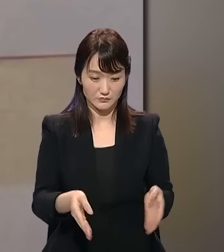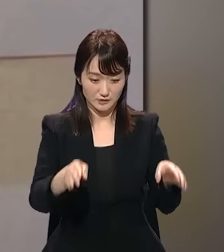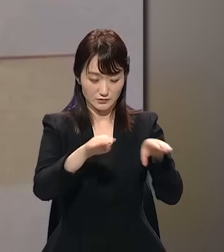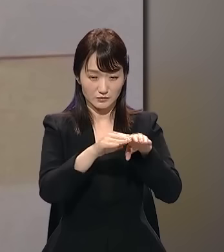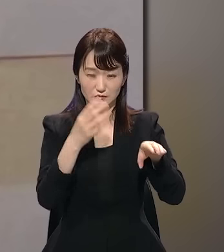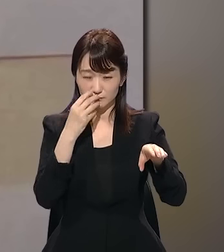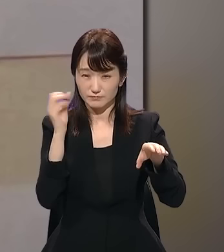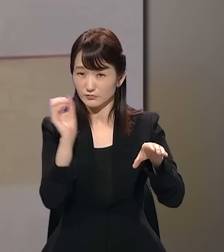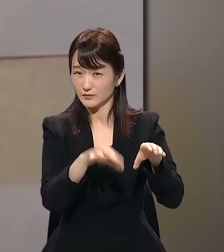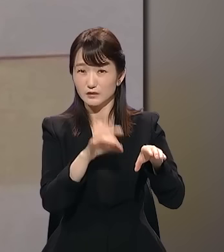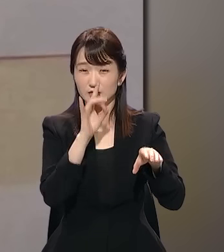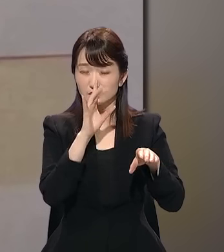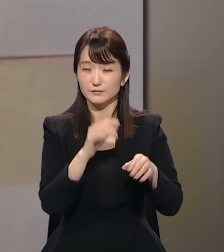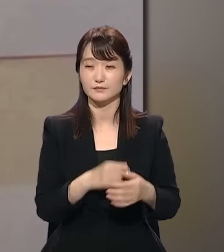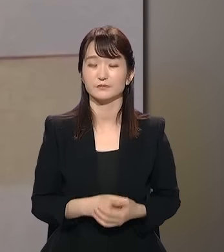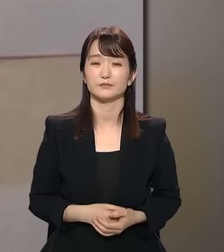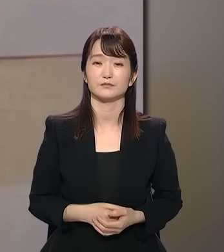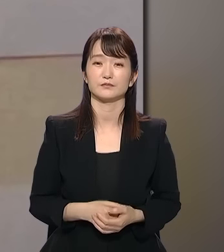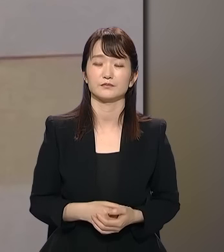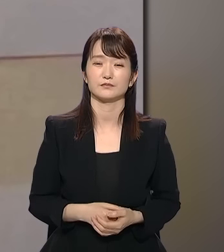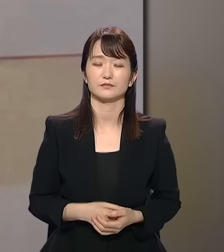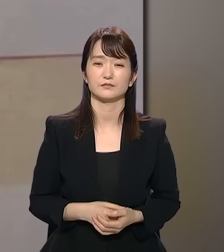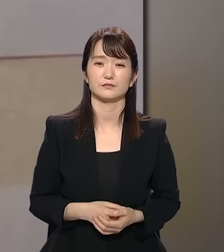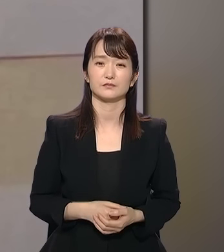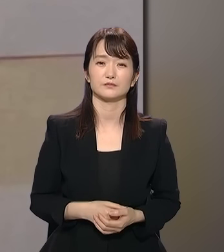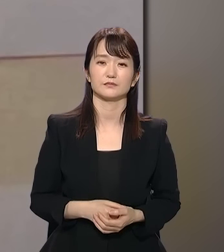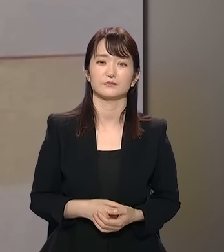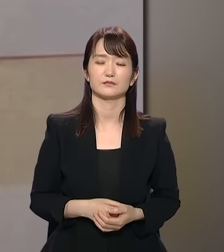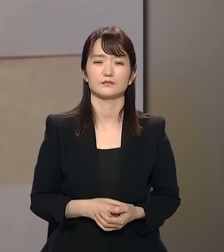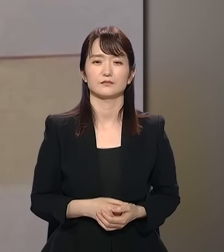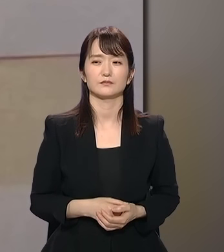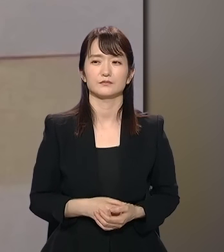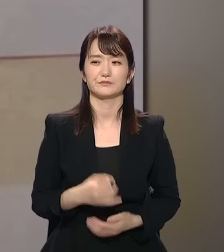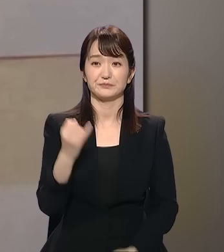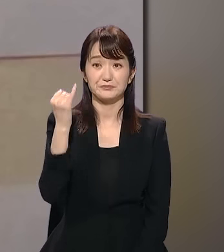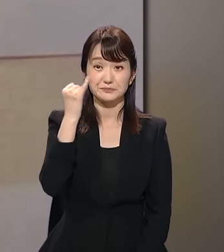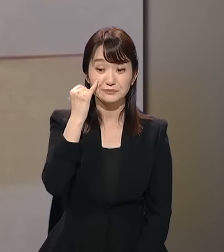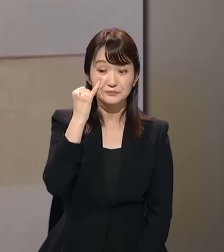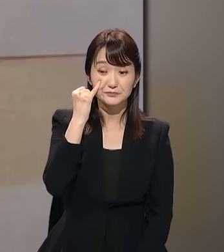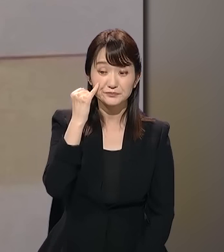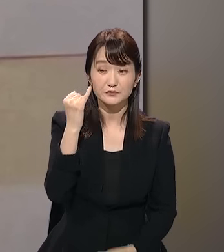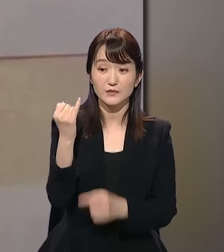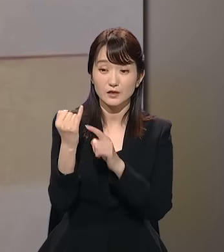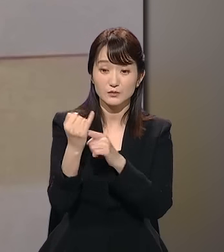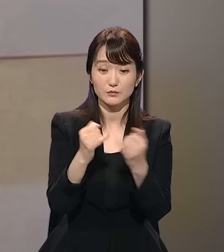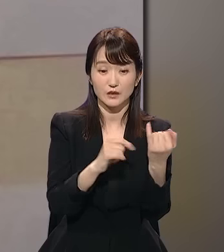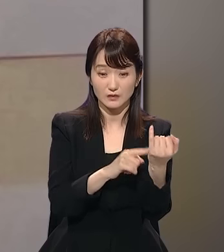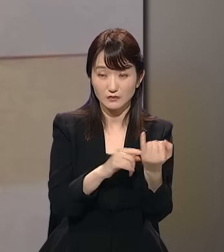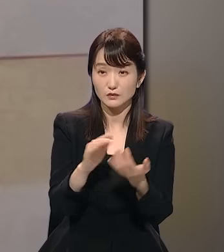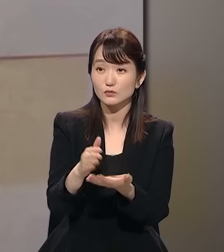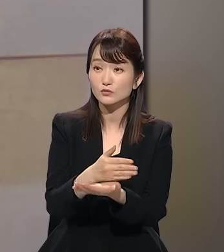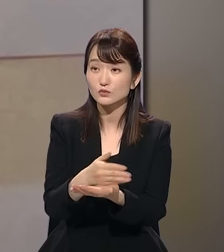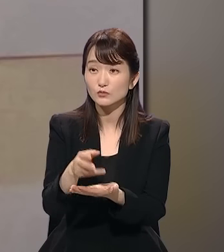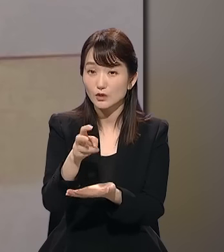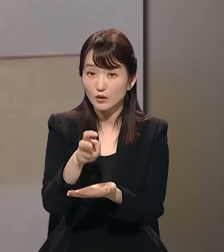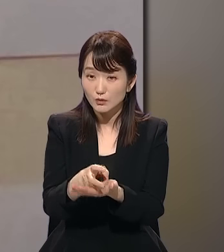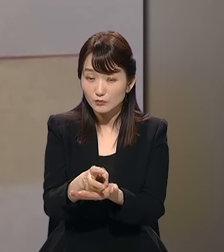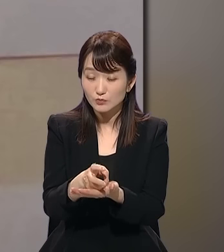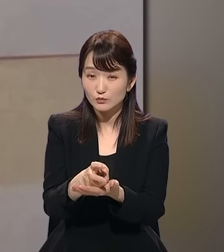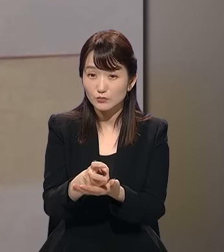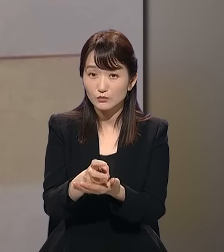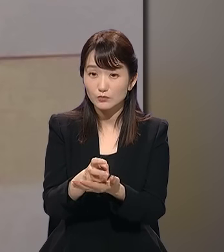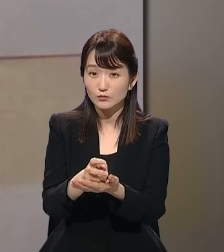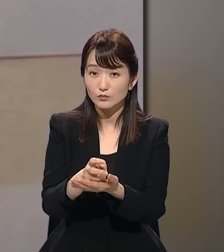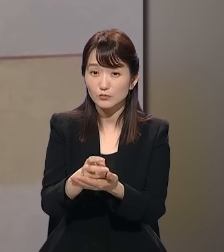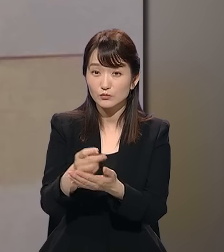거거든요 그런 내용들은 뭐 사실 크게 상관이 없는데 결국 아줌마 여자 구별법 이래가 아줌마 출입 금지요 내용이